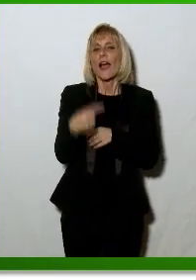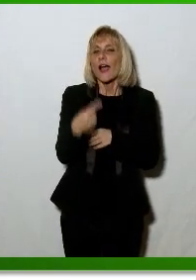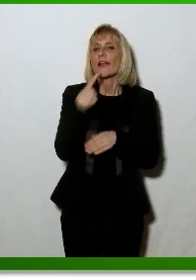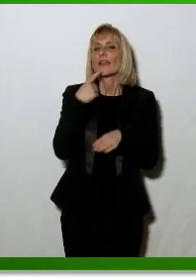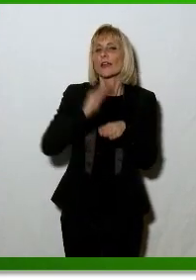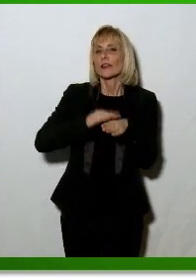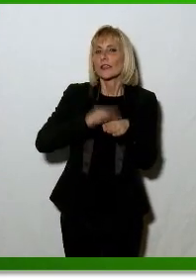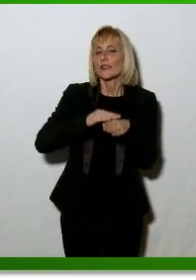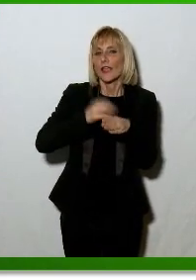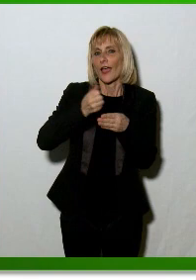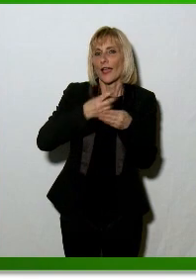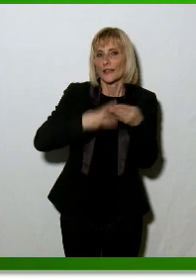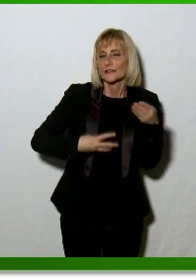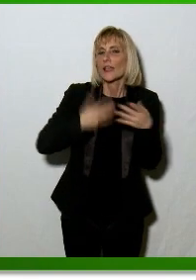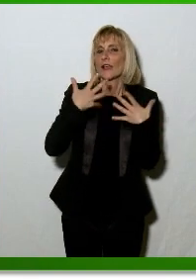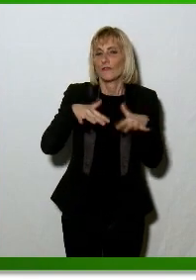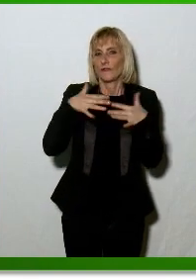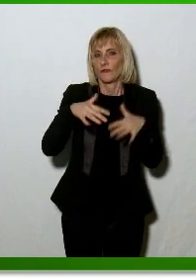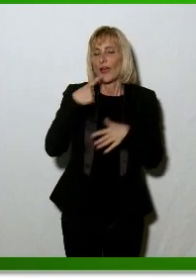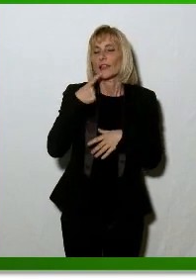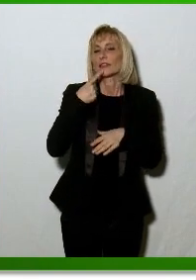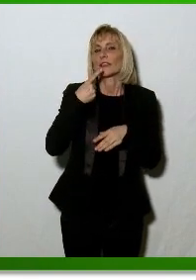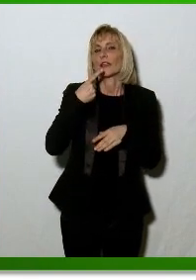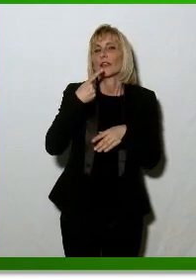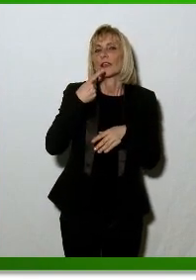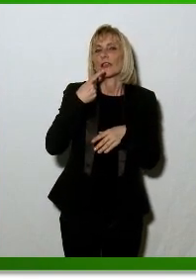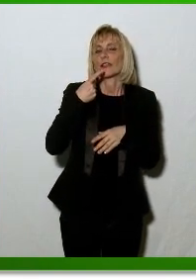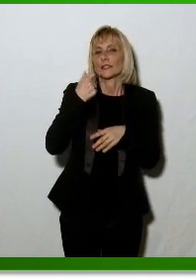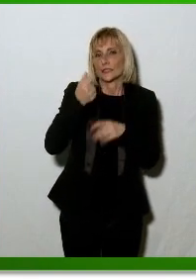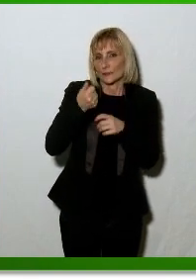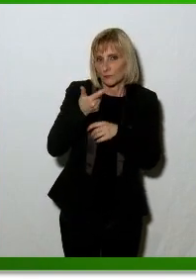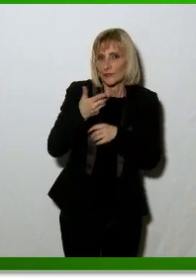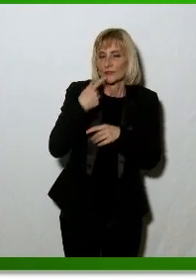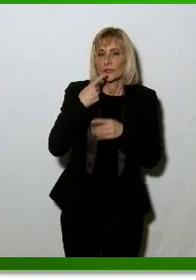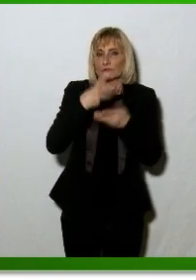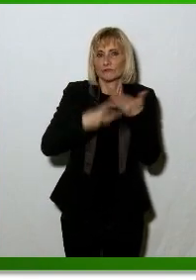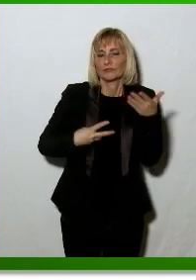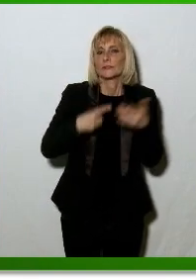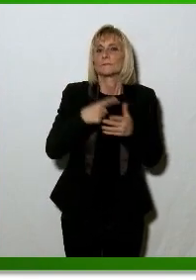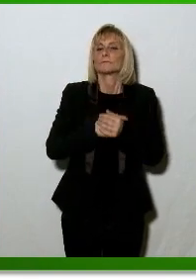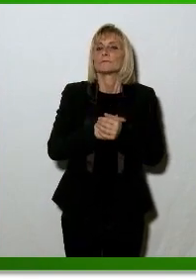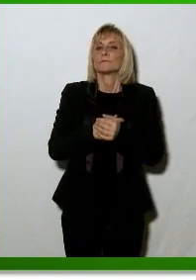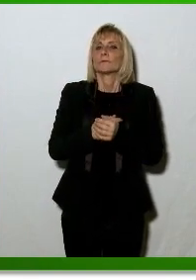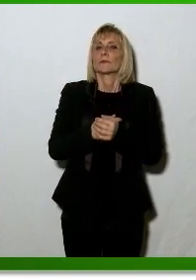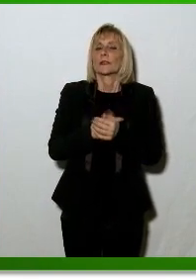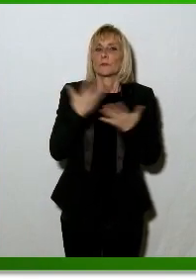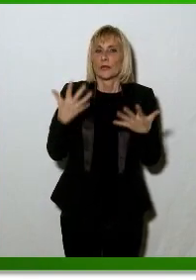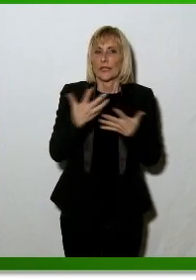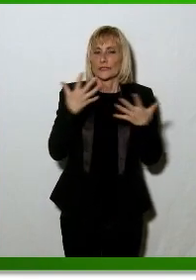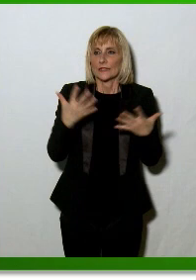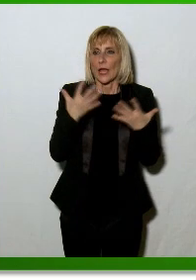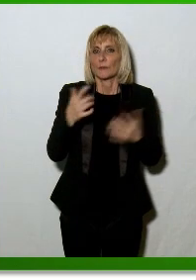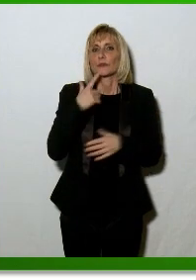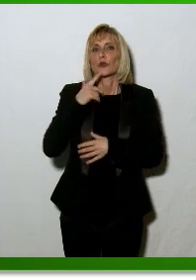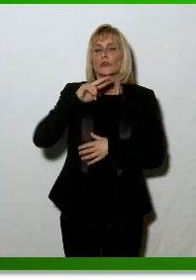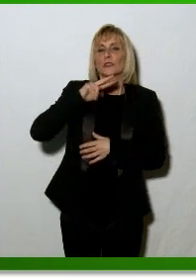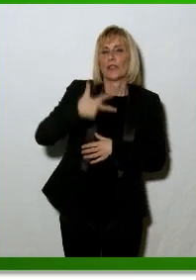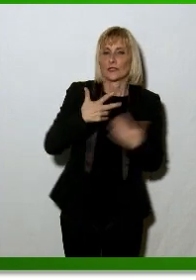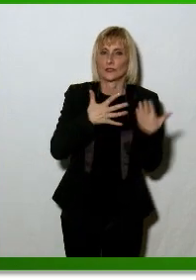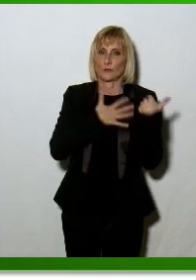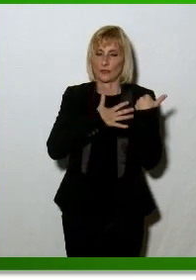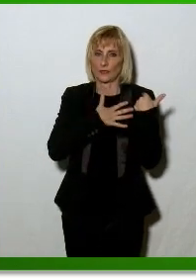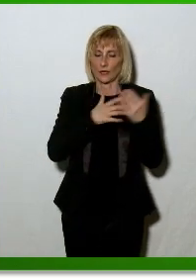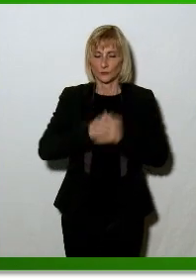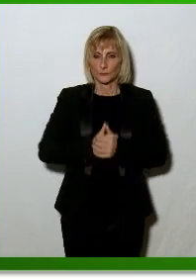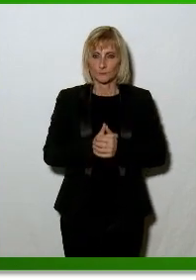richieste che riguard che a quelle richieste che ti venivano dai tanti sindaci ad esempio sul terzo mandato